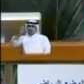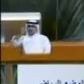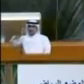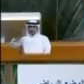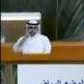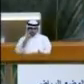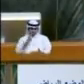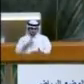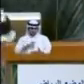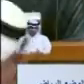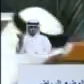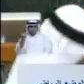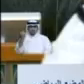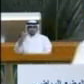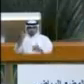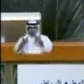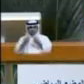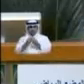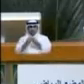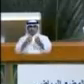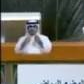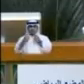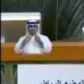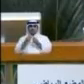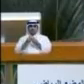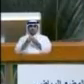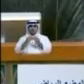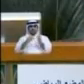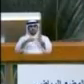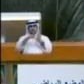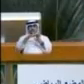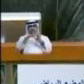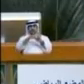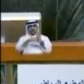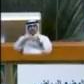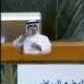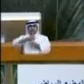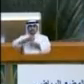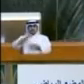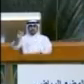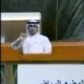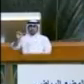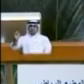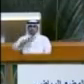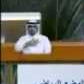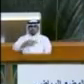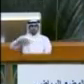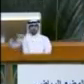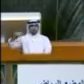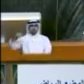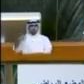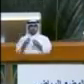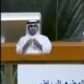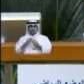موضوعات، بالإضافة إلى مناقشة برنامج عمل الحكومة. النواب أبدوا مواقف متنوعة